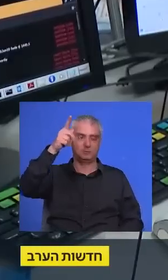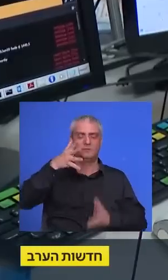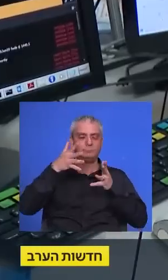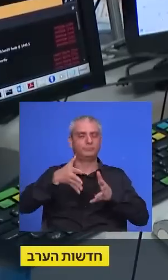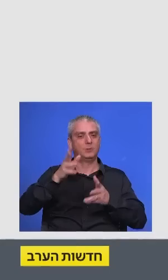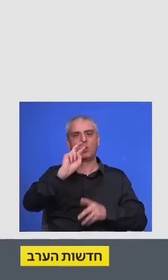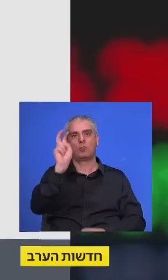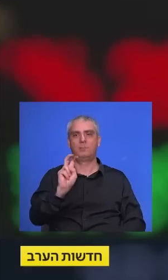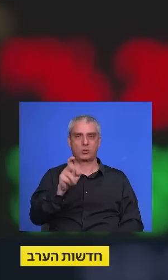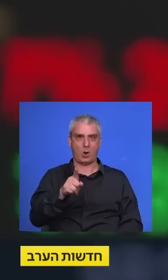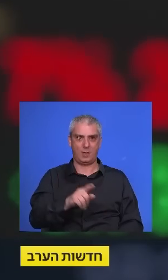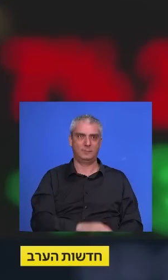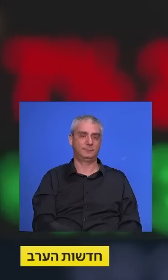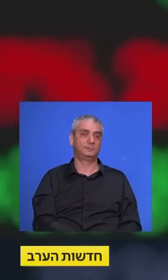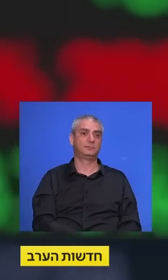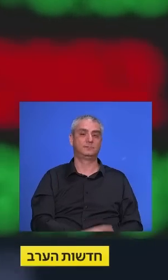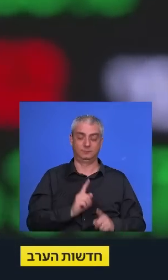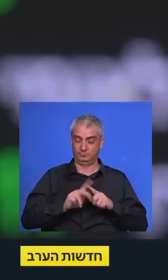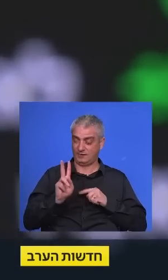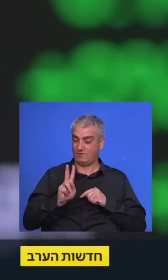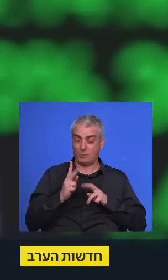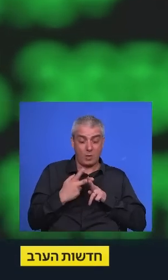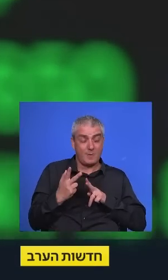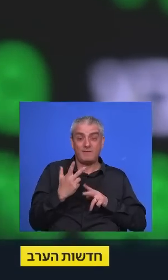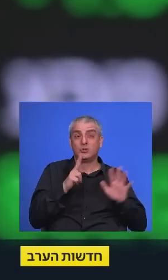כספיות דולריות. בחודש פברואר בלבד